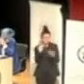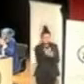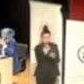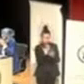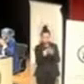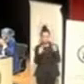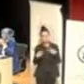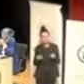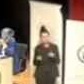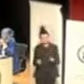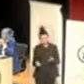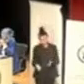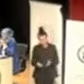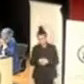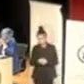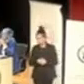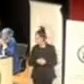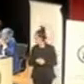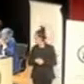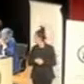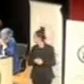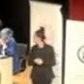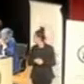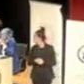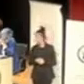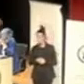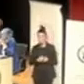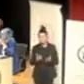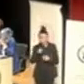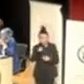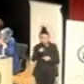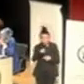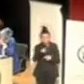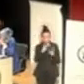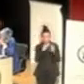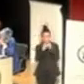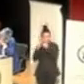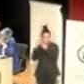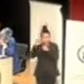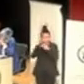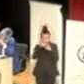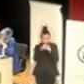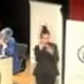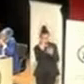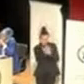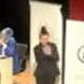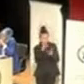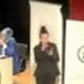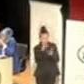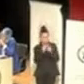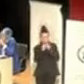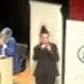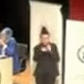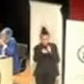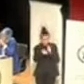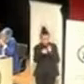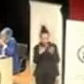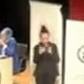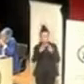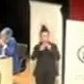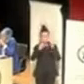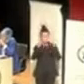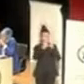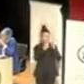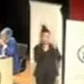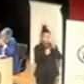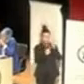araçlarından sağlanabilmektedir. Söz konusu platform güncel ve kullanıcı dostu ve teknolojik özellikleri bünyesine